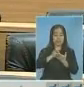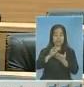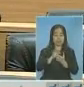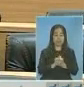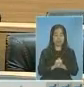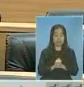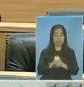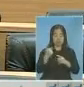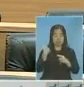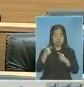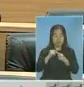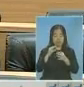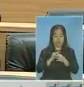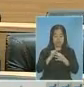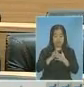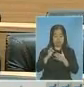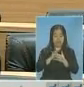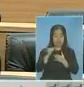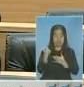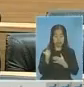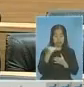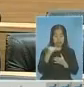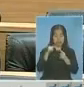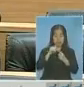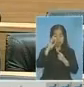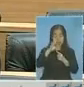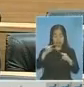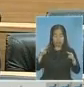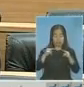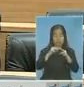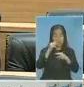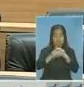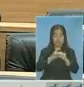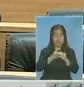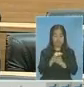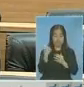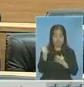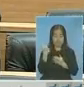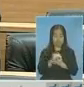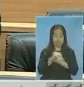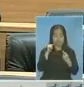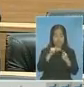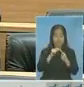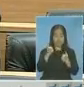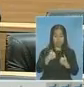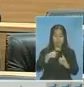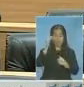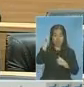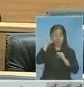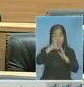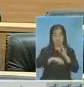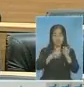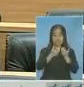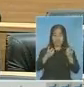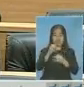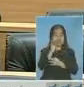งการมหากรรมธงฟ้าของกระทรวงพาณิชย์ท่านประธานดูนะคะนี่ดิฉันไม่ได้มาโฆษณา